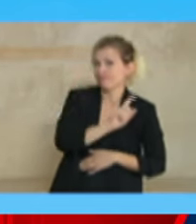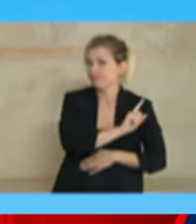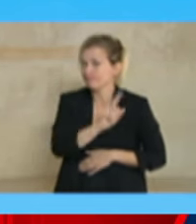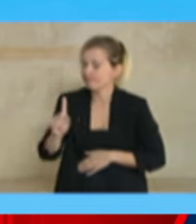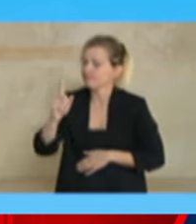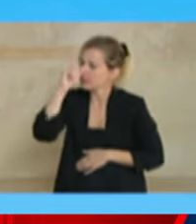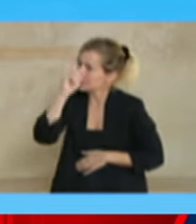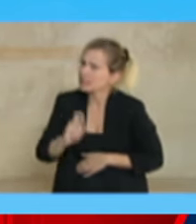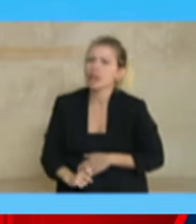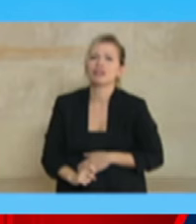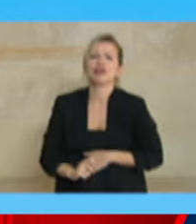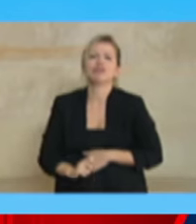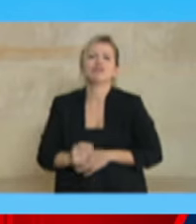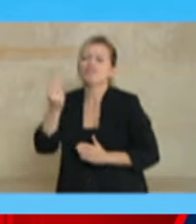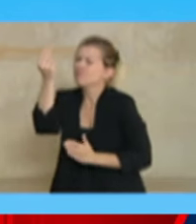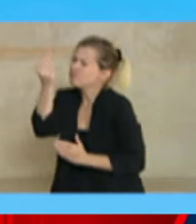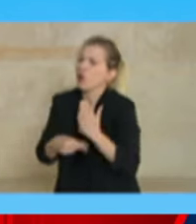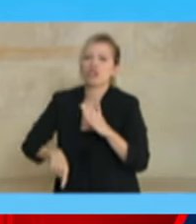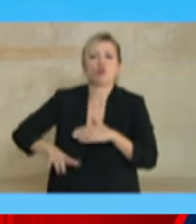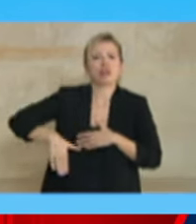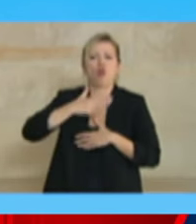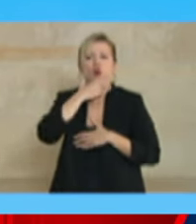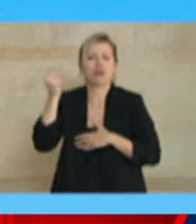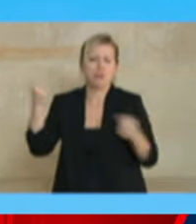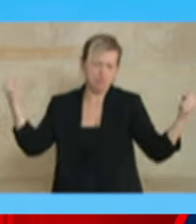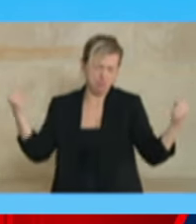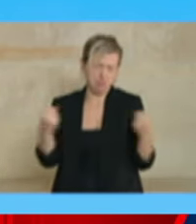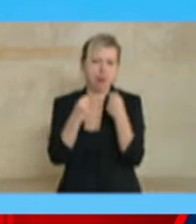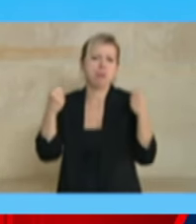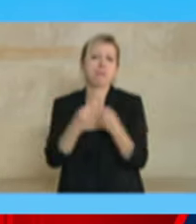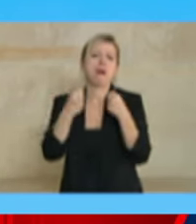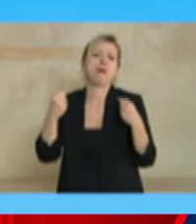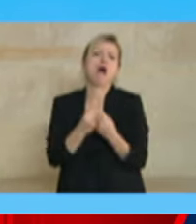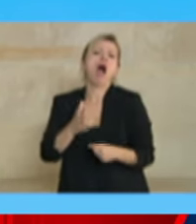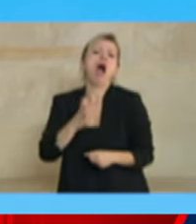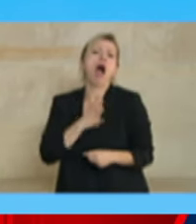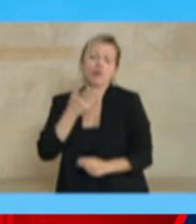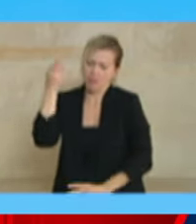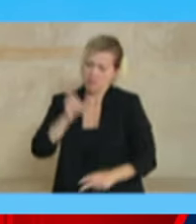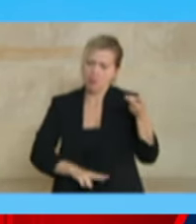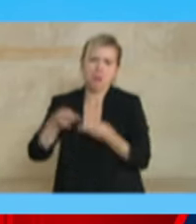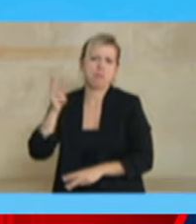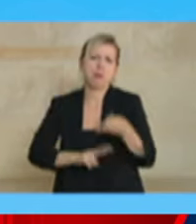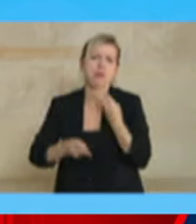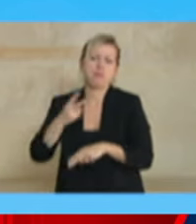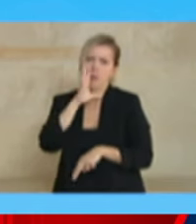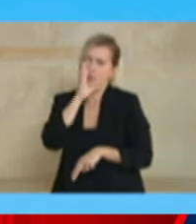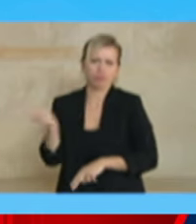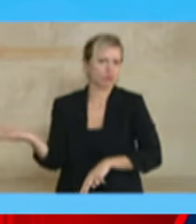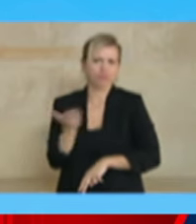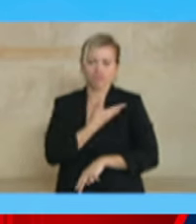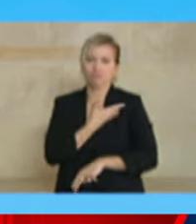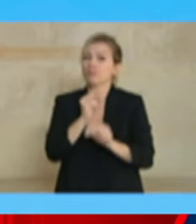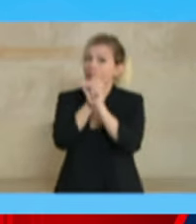οποίο έχουμε καταβάλει στο νησί από έναν δρόμο ο οποίος έχει ξεπεραστεί πια από τις εξελίξεις. Ο Πρωθυπουργός τόνισε